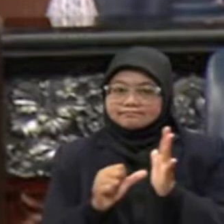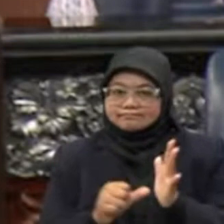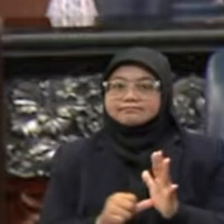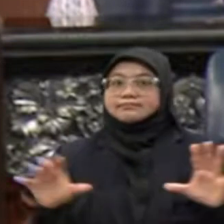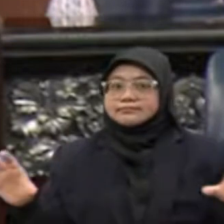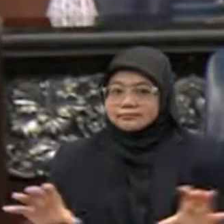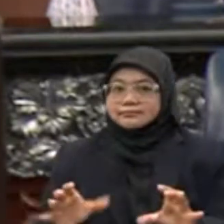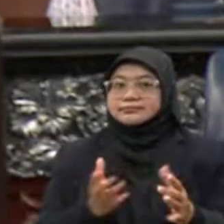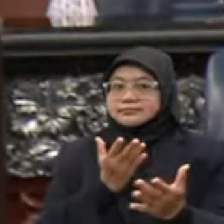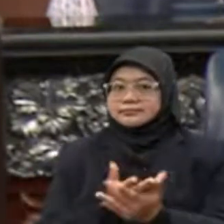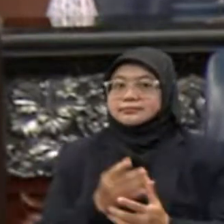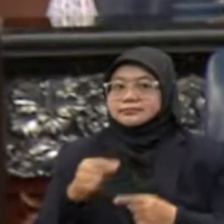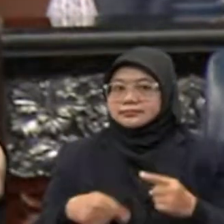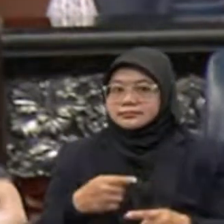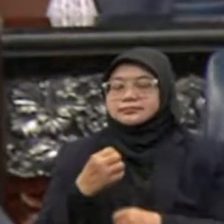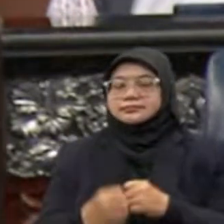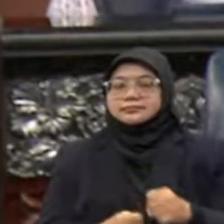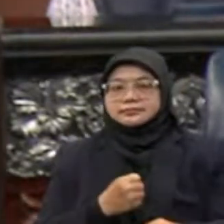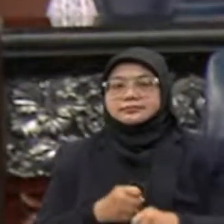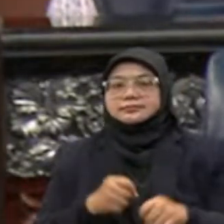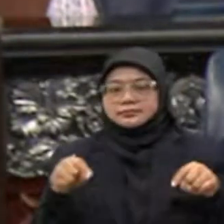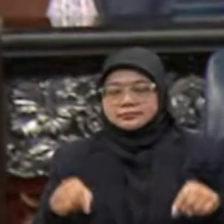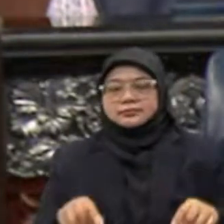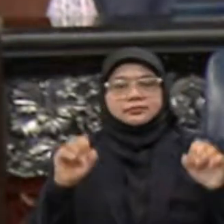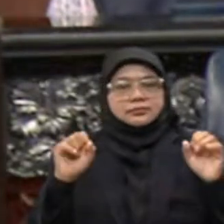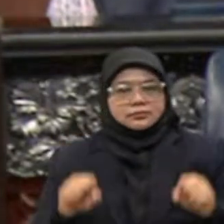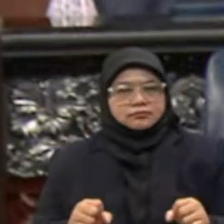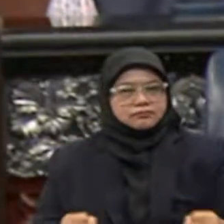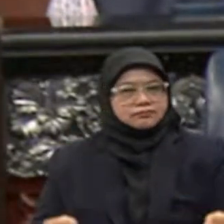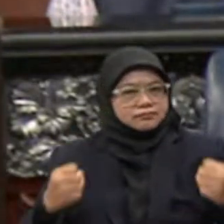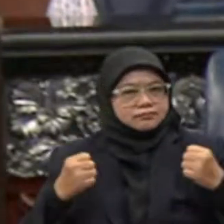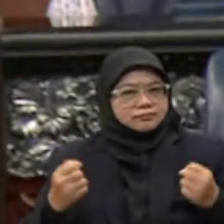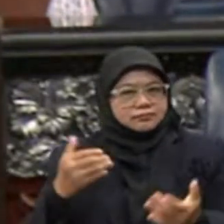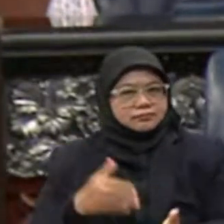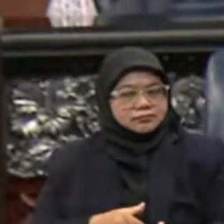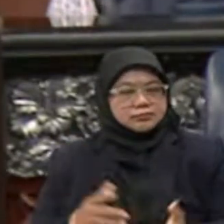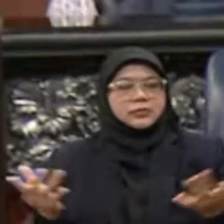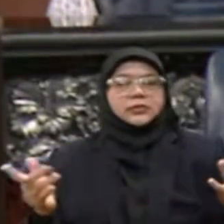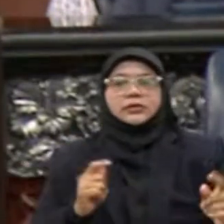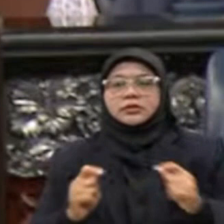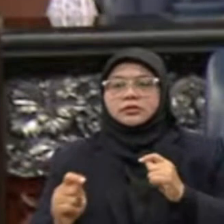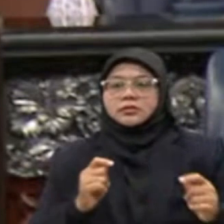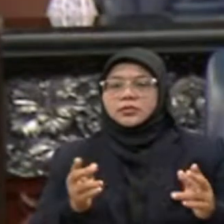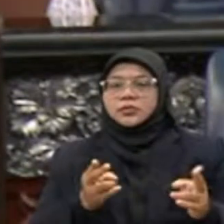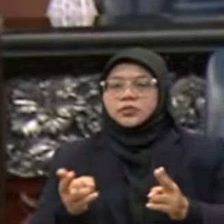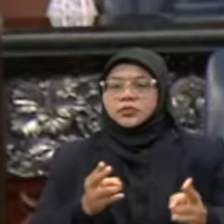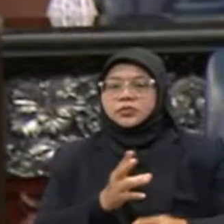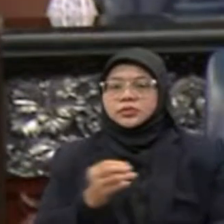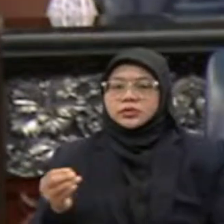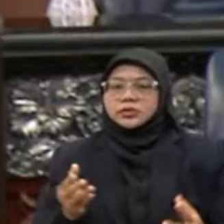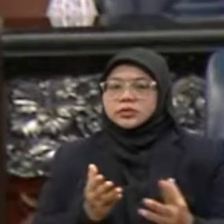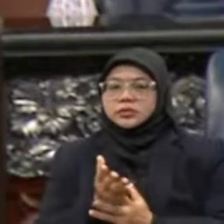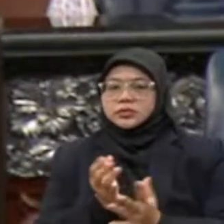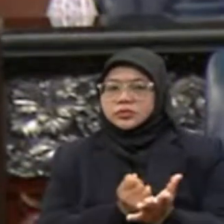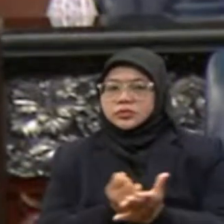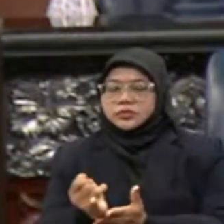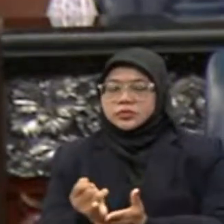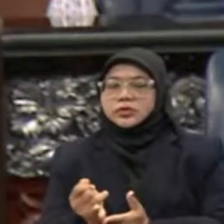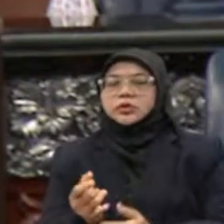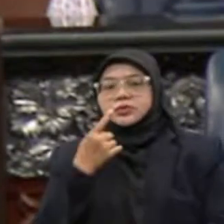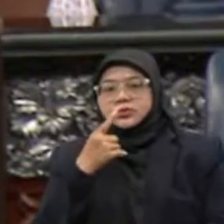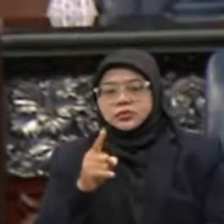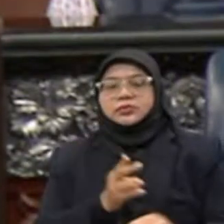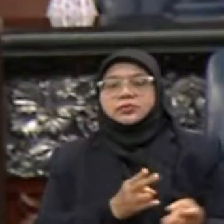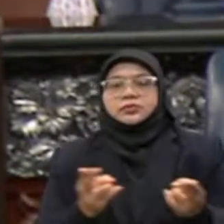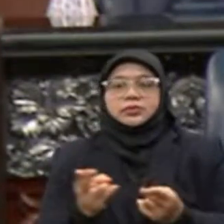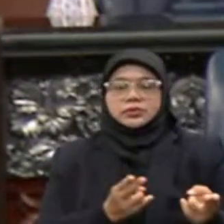dijangkau akan dibentangkan pada tahun ini mampu memperkokohkan lagi takbir urus tulisan dan accountability